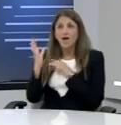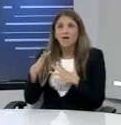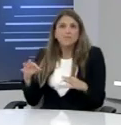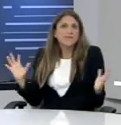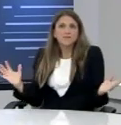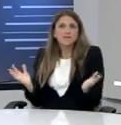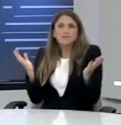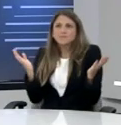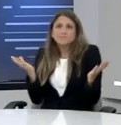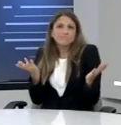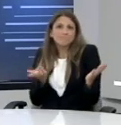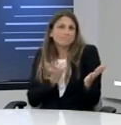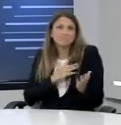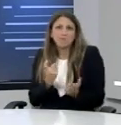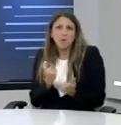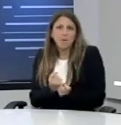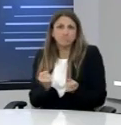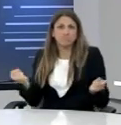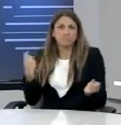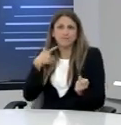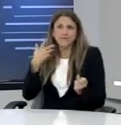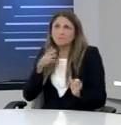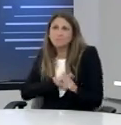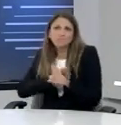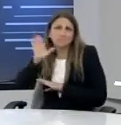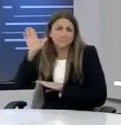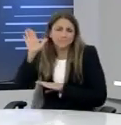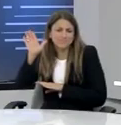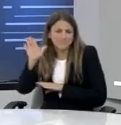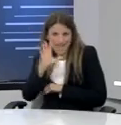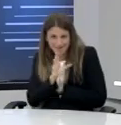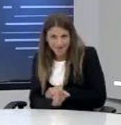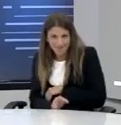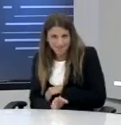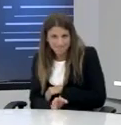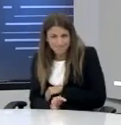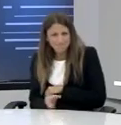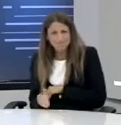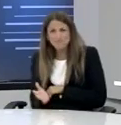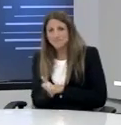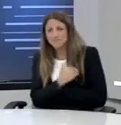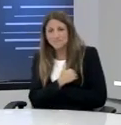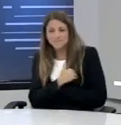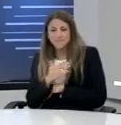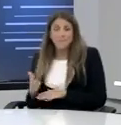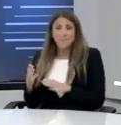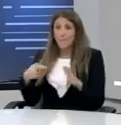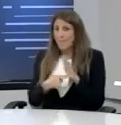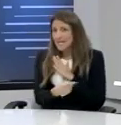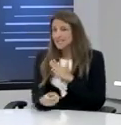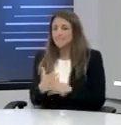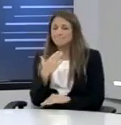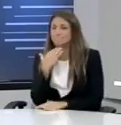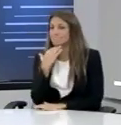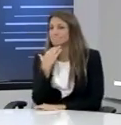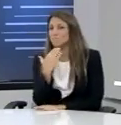ουρανοί και βρήκε ευδαιμονία η χώρα. Σε ποιον τα πουλάτε αυτά? Ποιον κοροϊδεύετε? Αλλά επειδή δεν μπορείτε ούτε